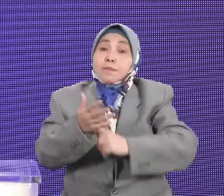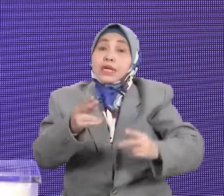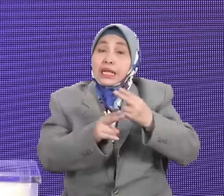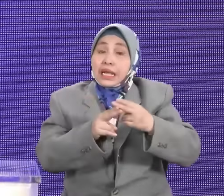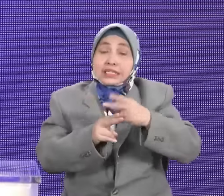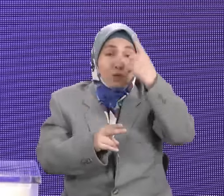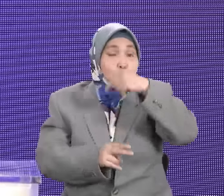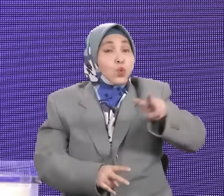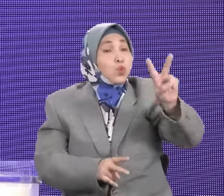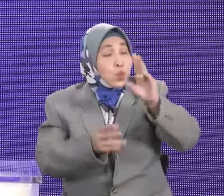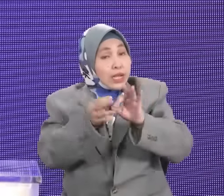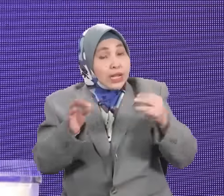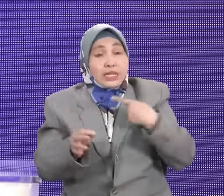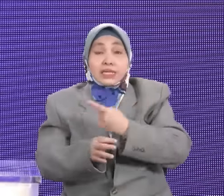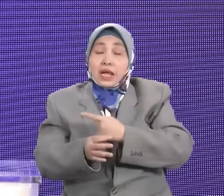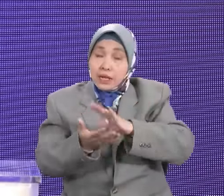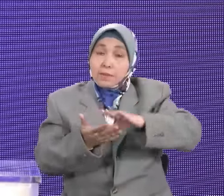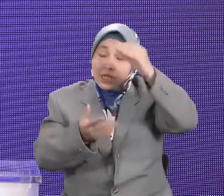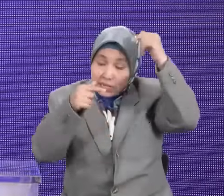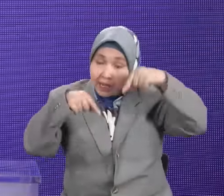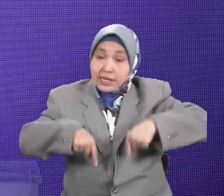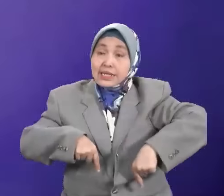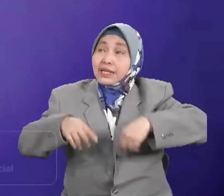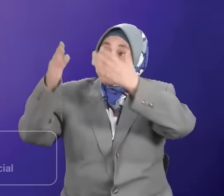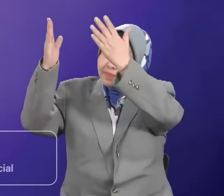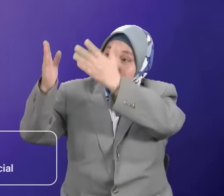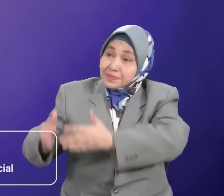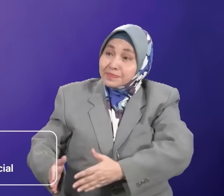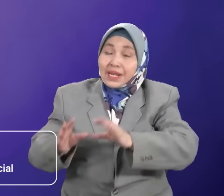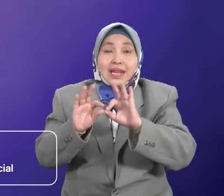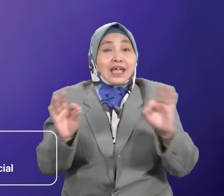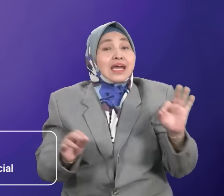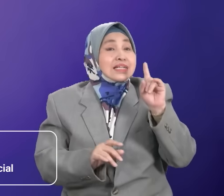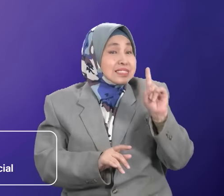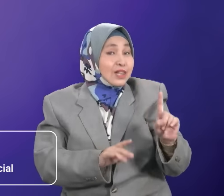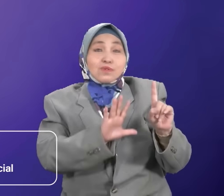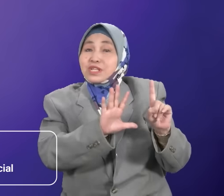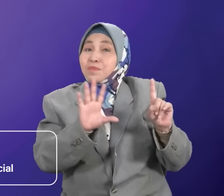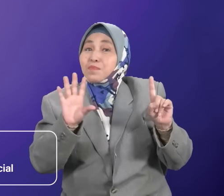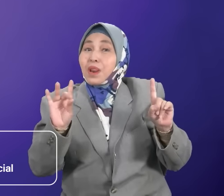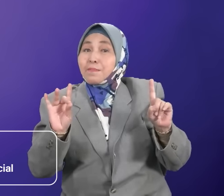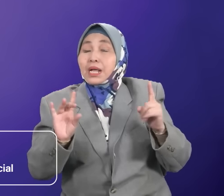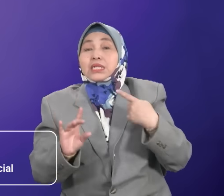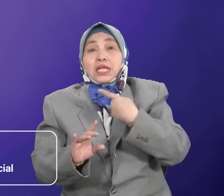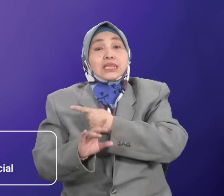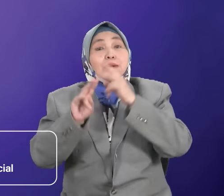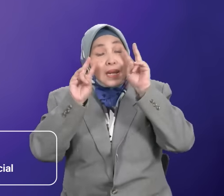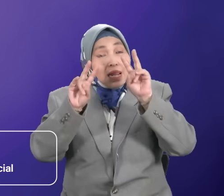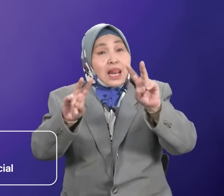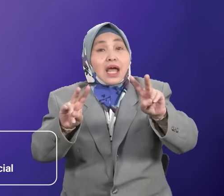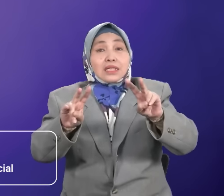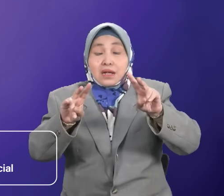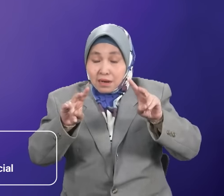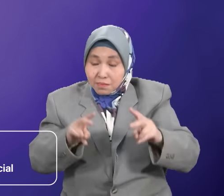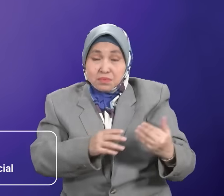ayat yang kita akan dalami ikuti pada hari ini yaitu pada ayat yang ke-158 kita melihat Kewajiban melakukan